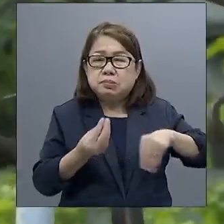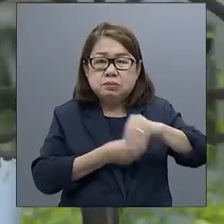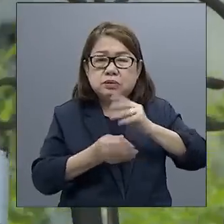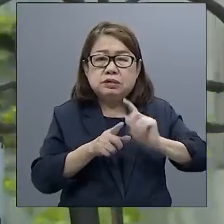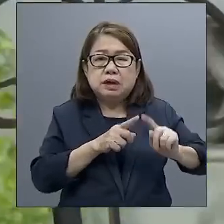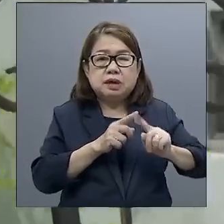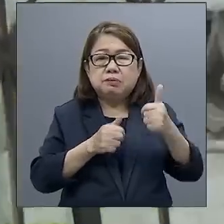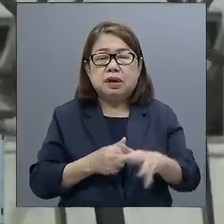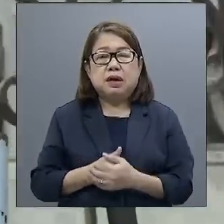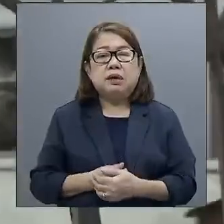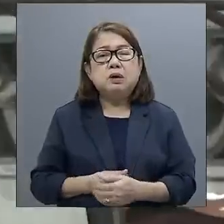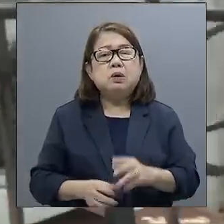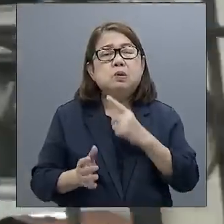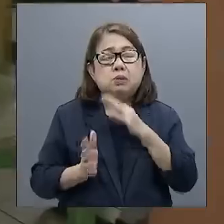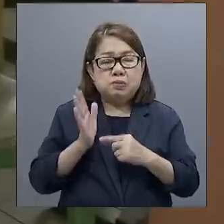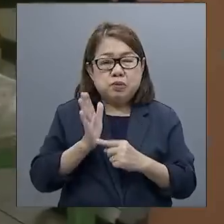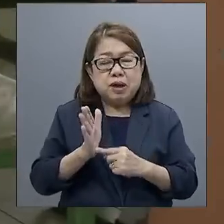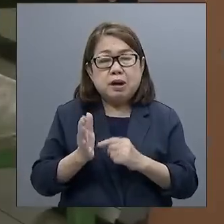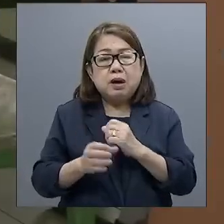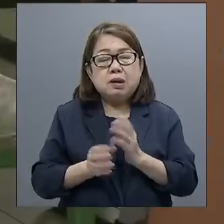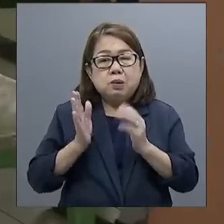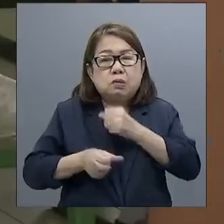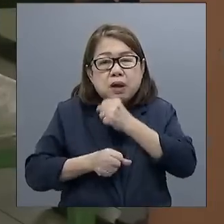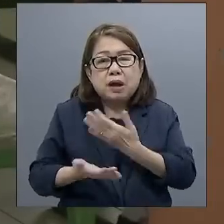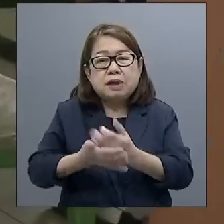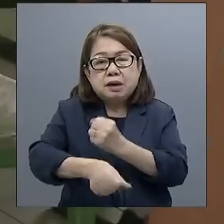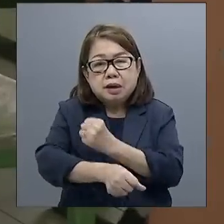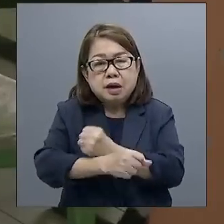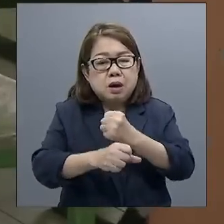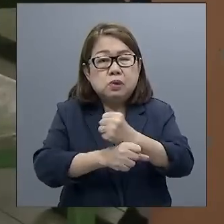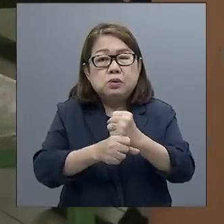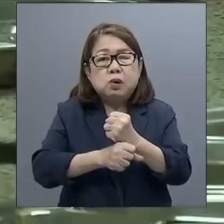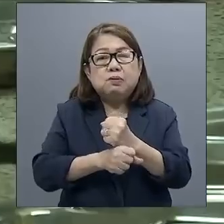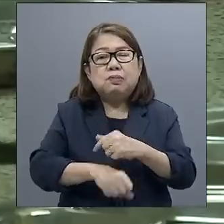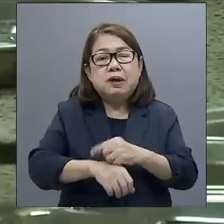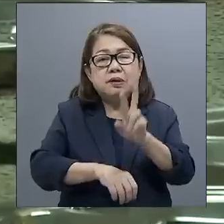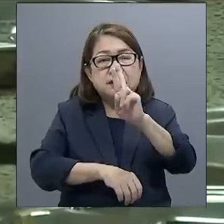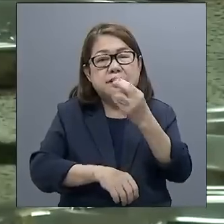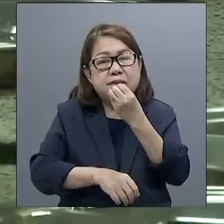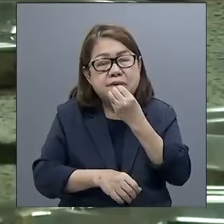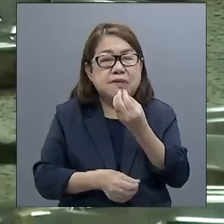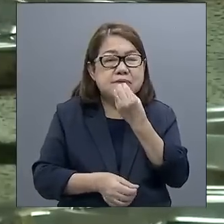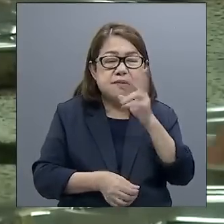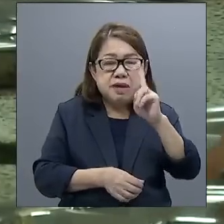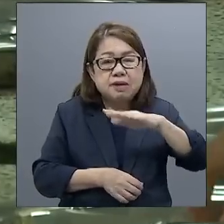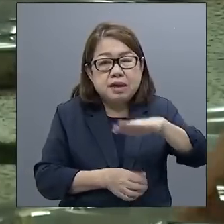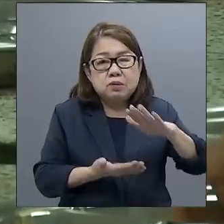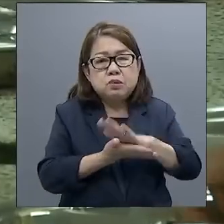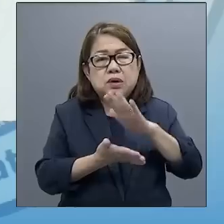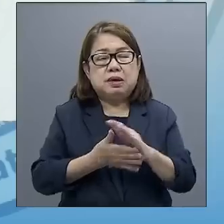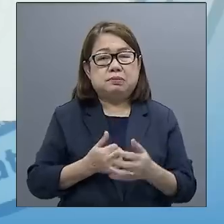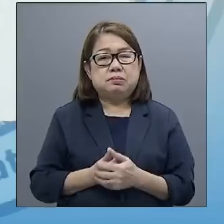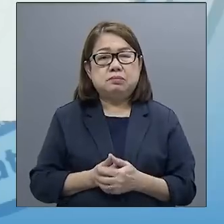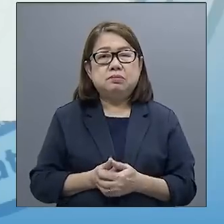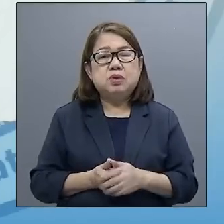เช่นเบี้ยผู้สูงอายุนมโรงเรียนอาหารกลางวันนักเรียนค่ะรวมถึงข้อเสนอในการจัดสรรงานบุคคลของท้องถิ่นเช่น